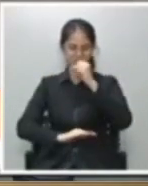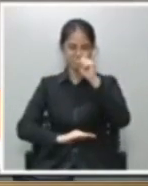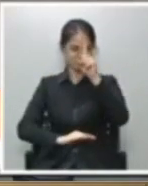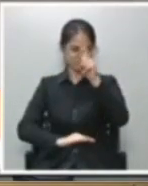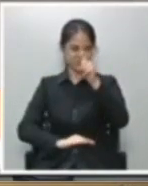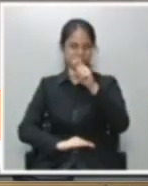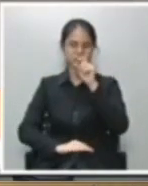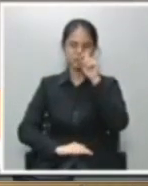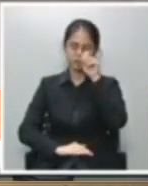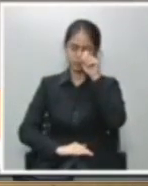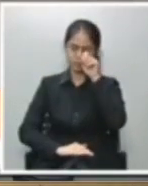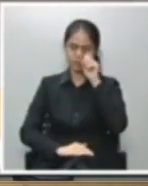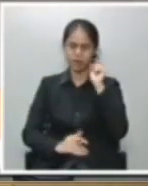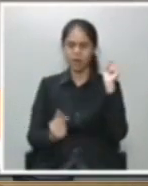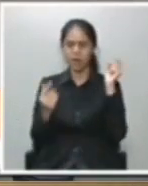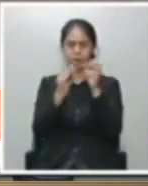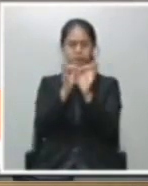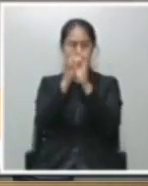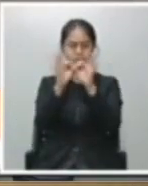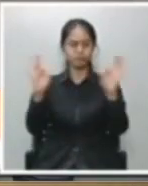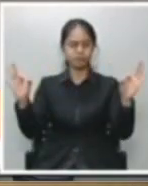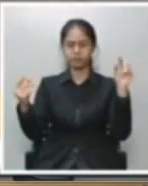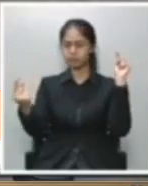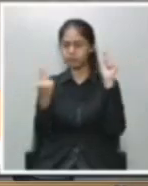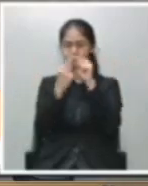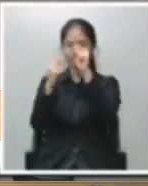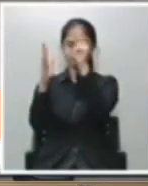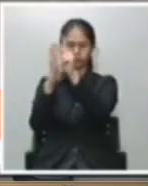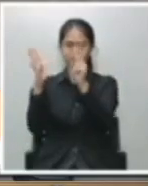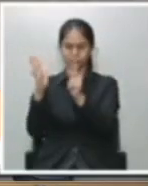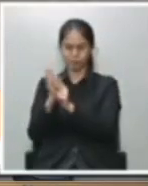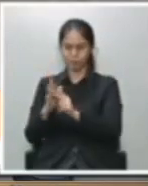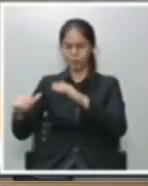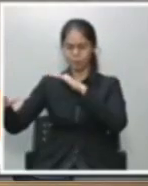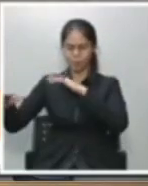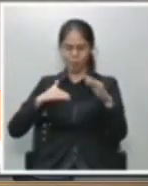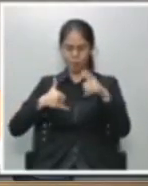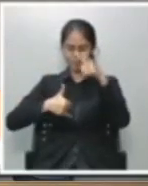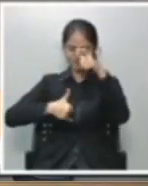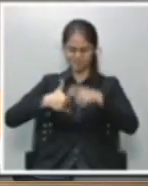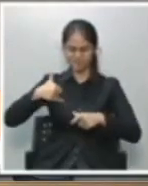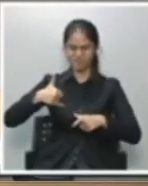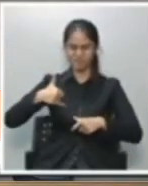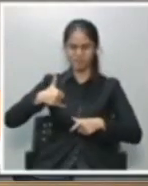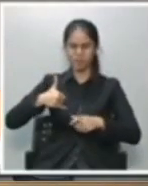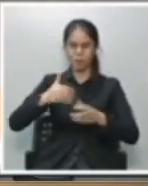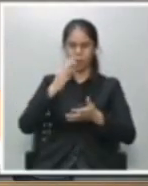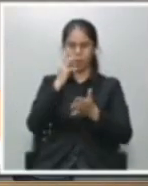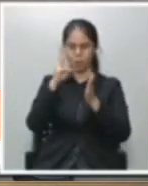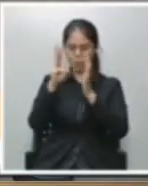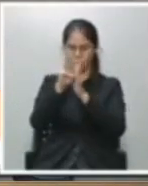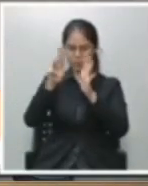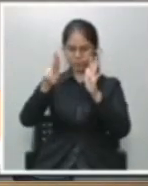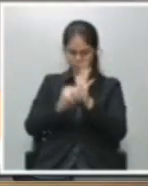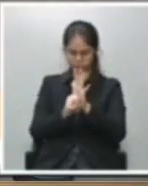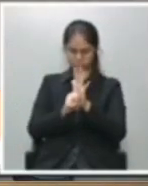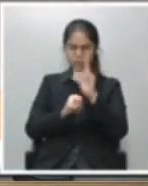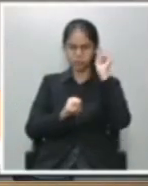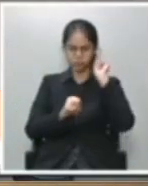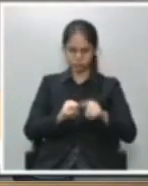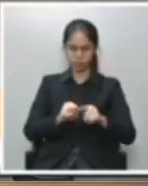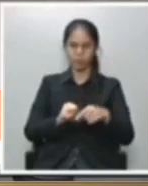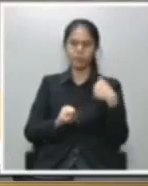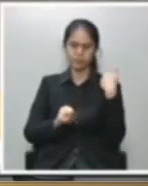แล้วเสรีภาพคู่กับอะไรครับคู่กับกฎหมายและวินัยเราต้องใช้เสรีภาพอย่างมี